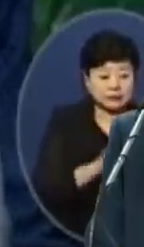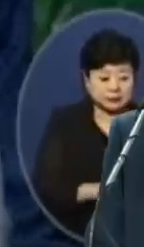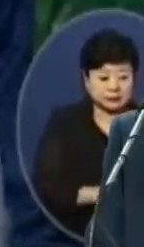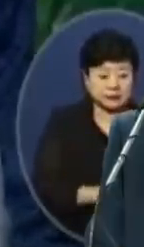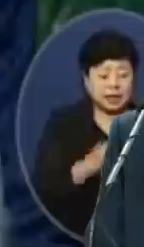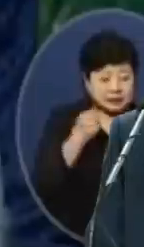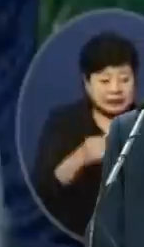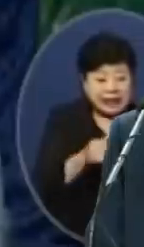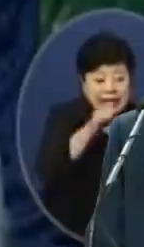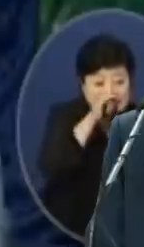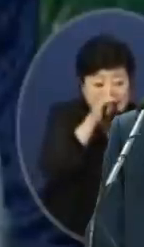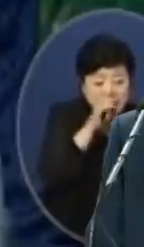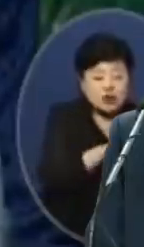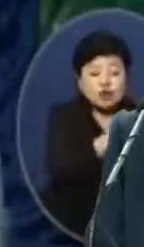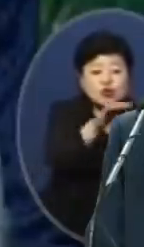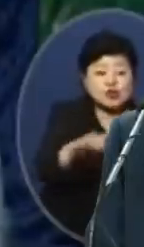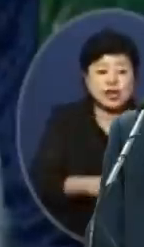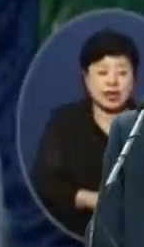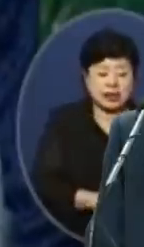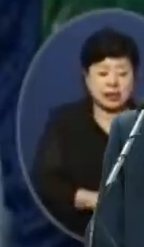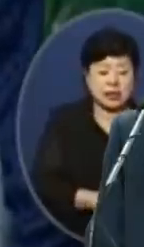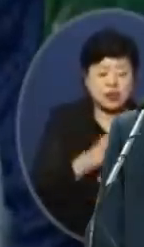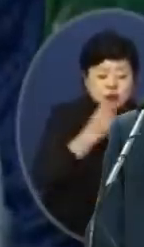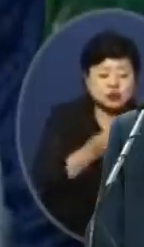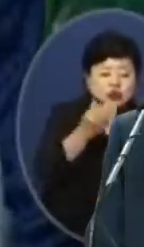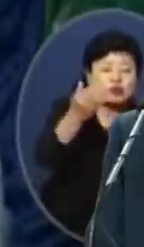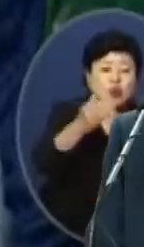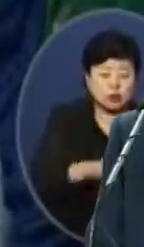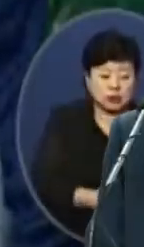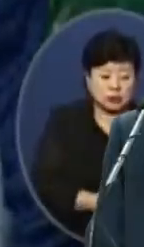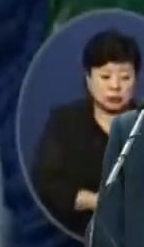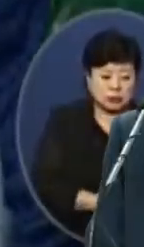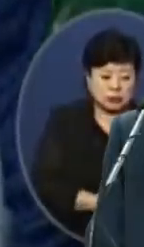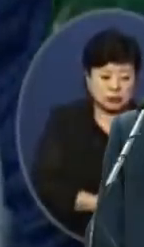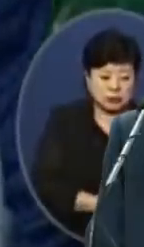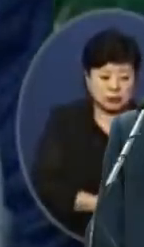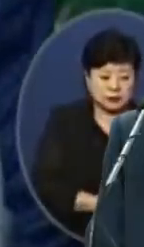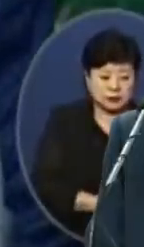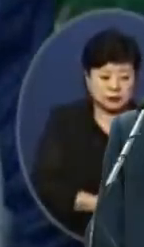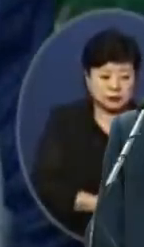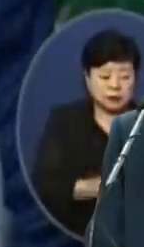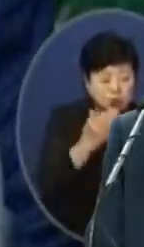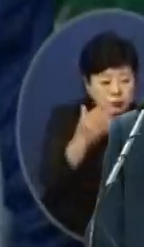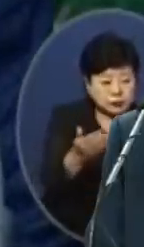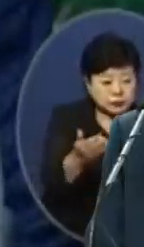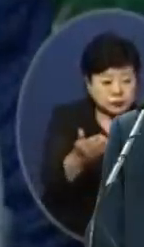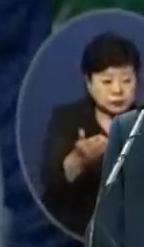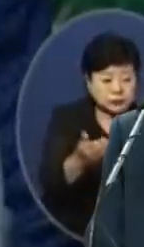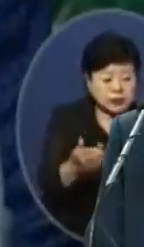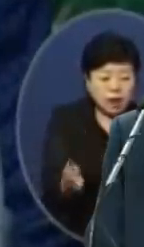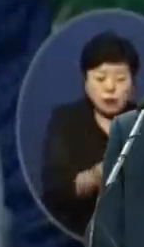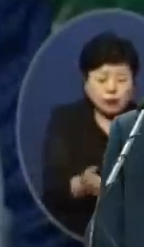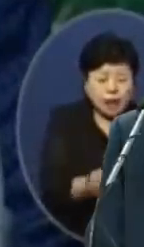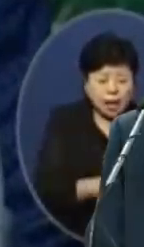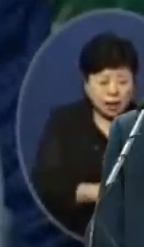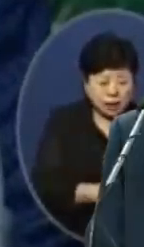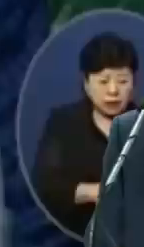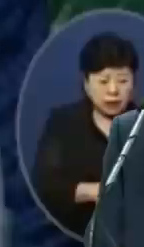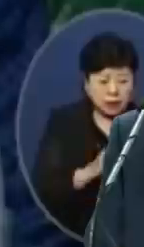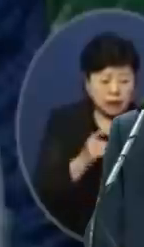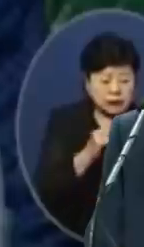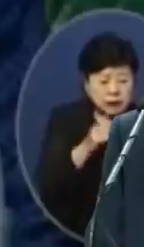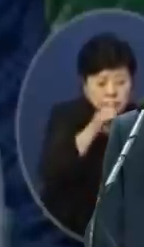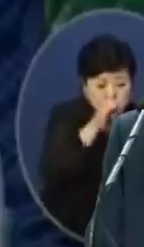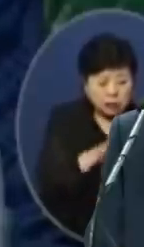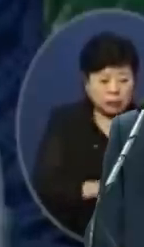여러분 살아있는 우리의 축복인 것입니다. 보호인 것입니다. 여러분 아무것도 없다고 말하는